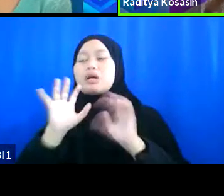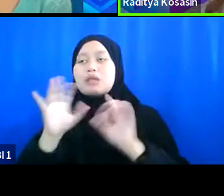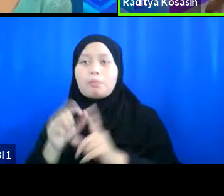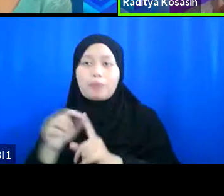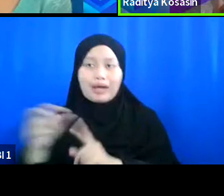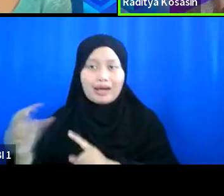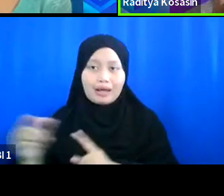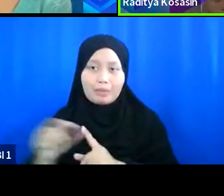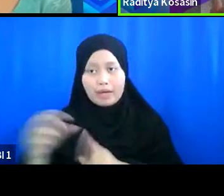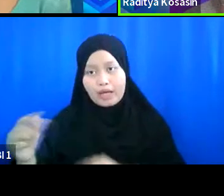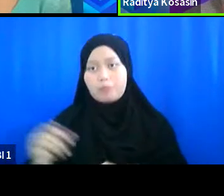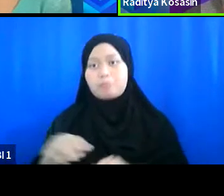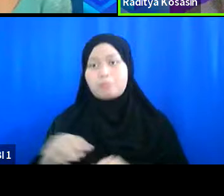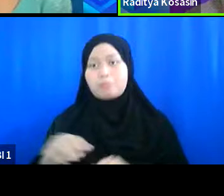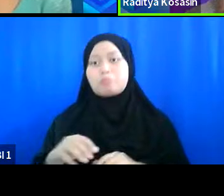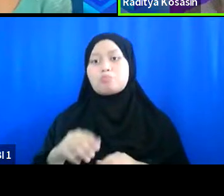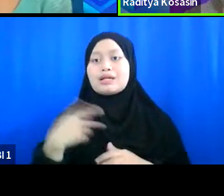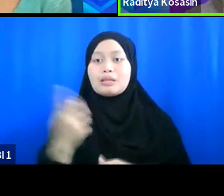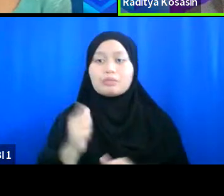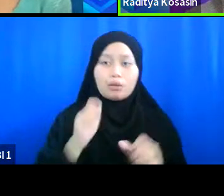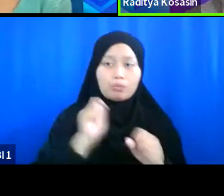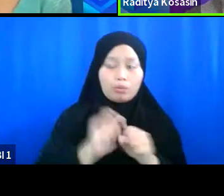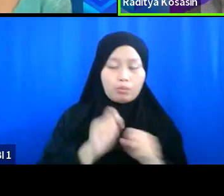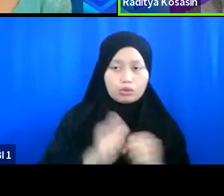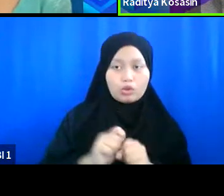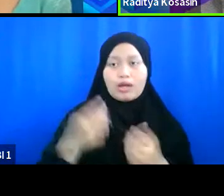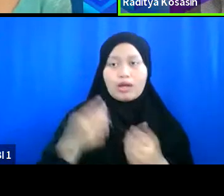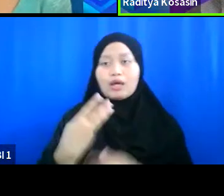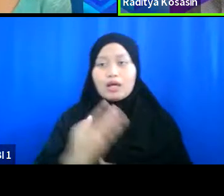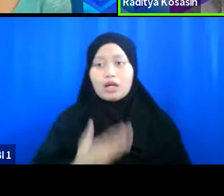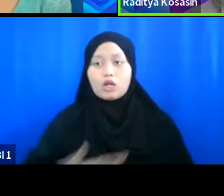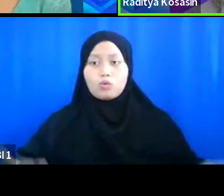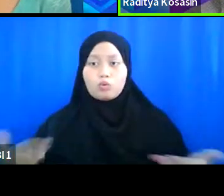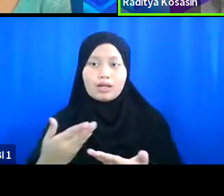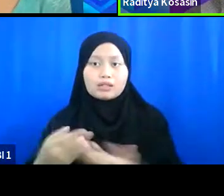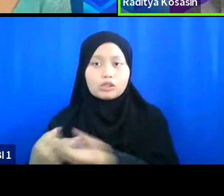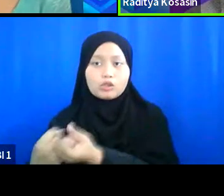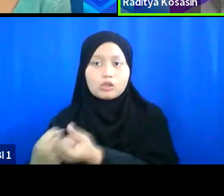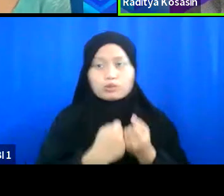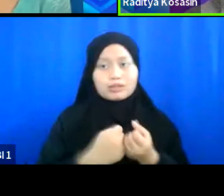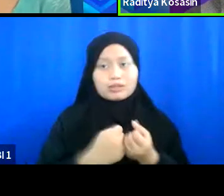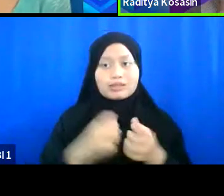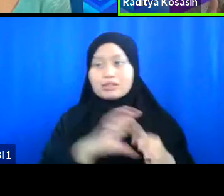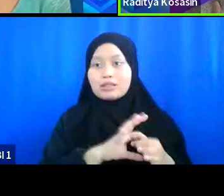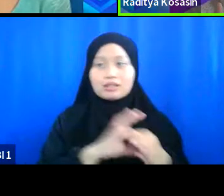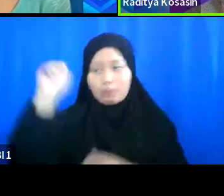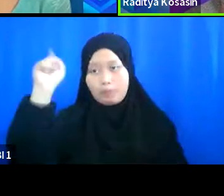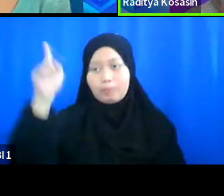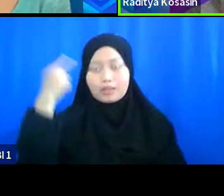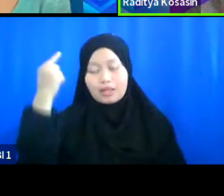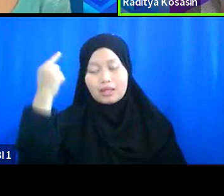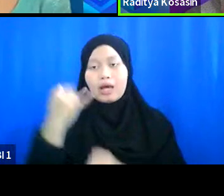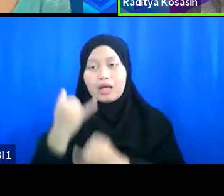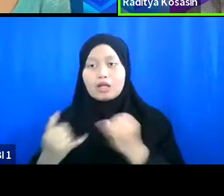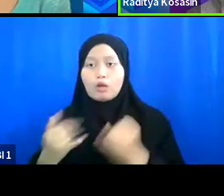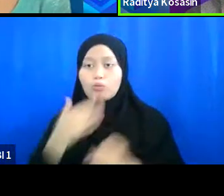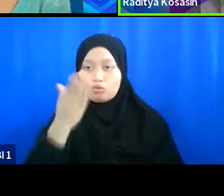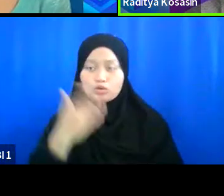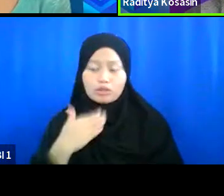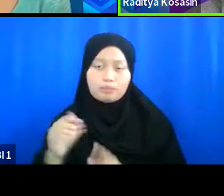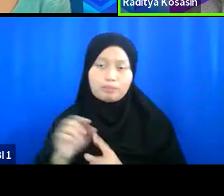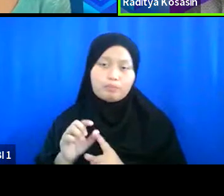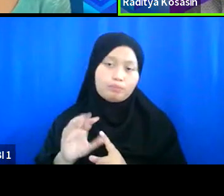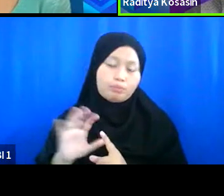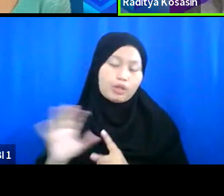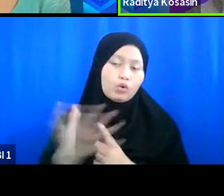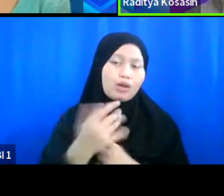membentuk ekosistem ini kita saling support bekerjasama dengan pemerintah untuk pada akhirnya kita bisa memiliki ekosistem lindung data pribadi yang baik